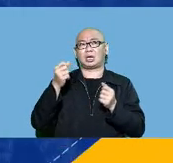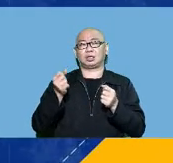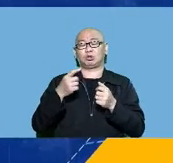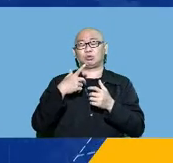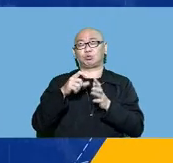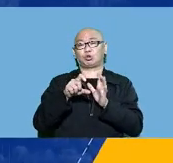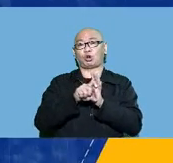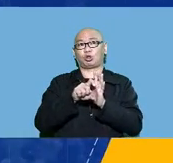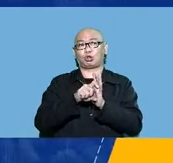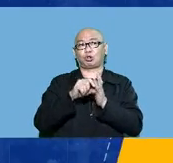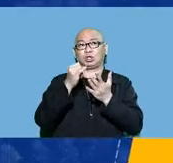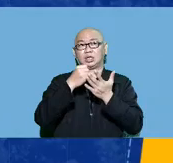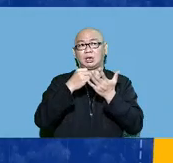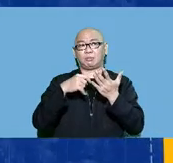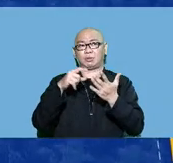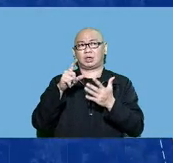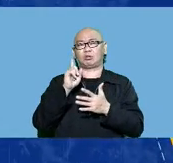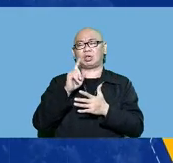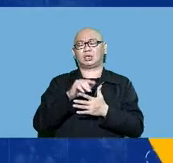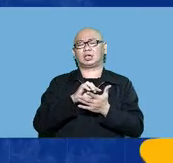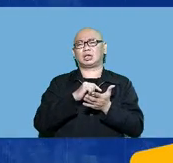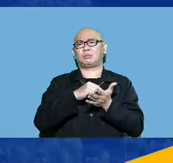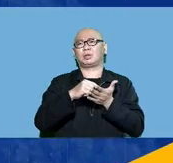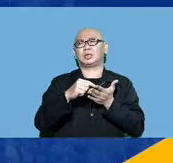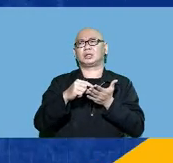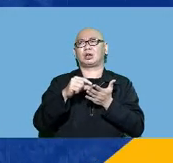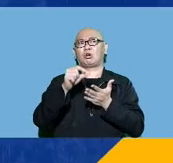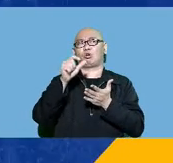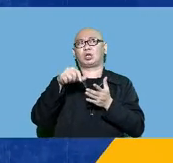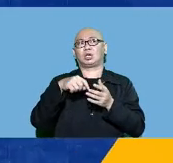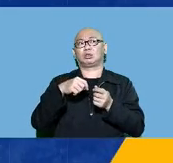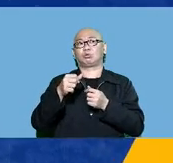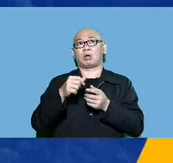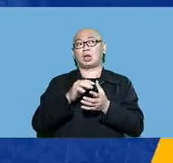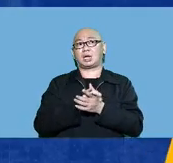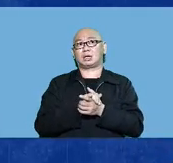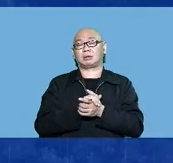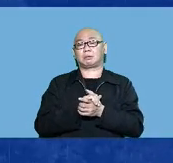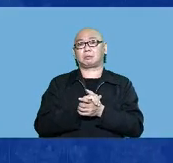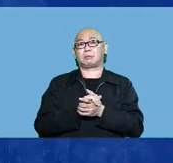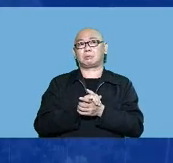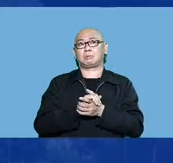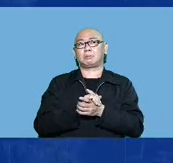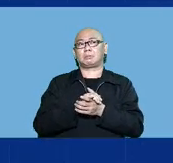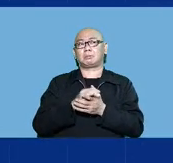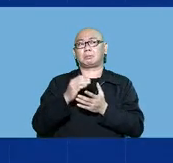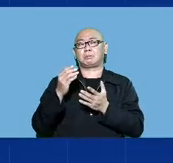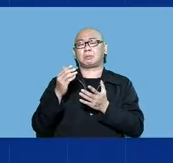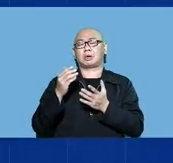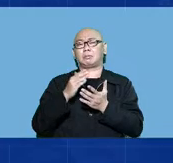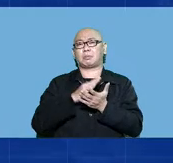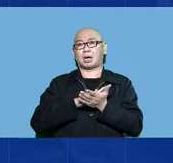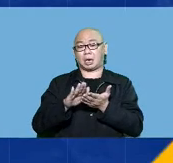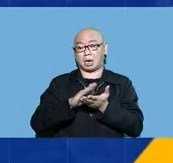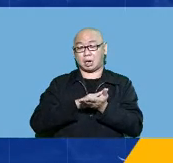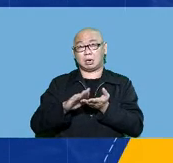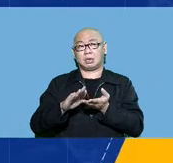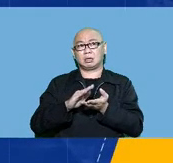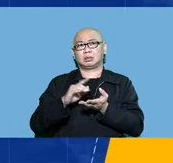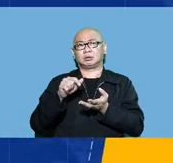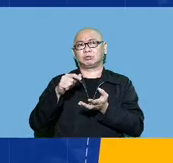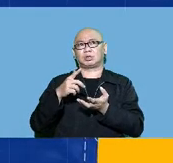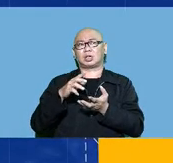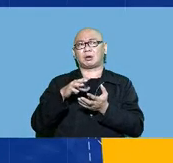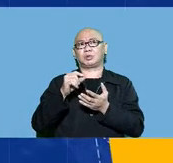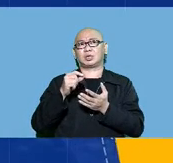Contoh di gambar itu ada yang namanya orang jualan mangga, mestinya mangga kan dipreteli, tapi ini mangganya langsung